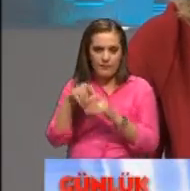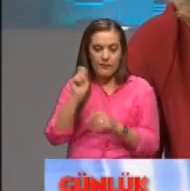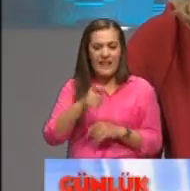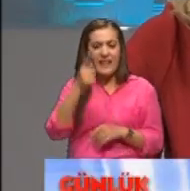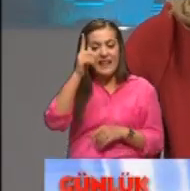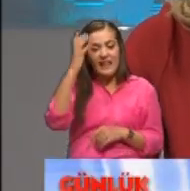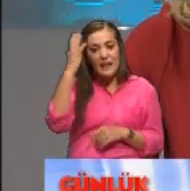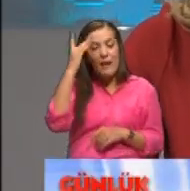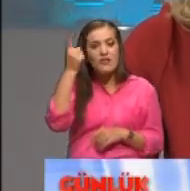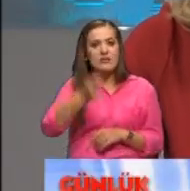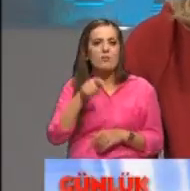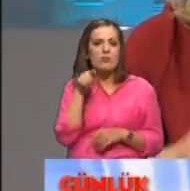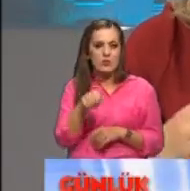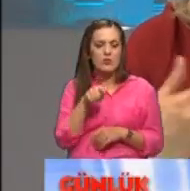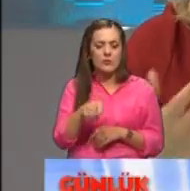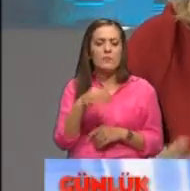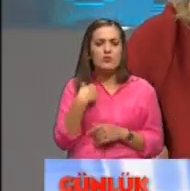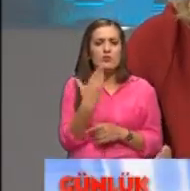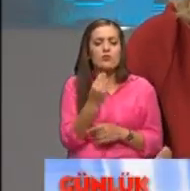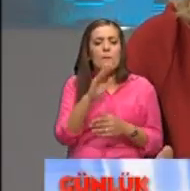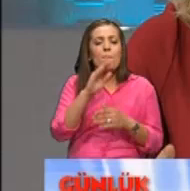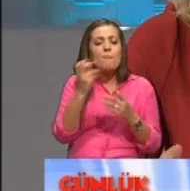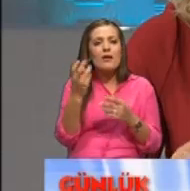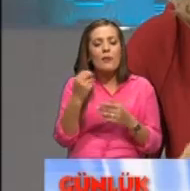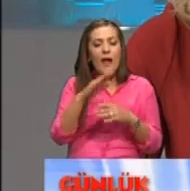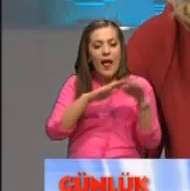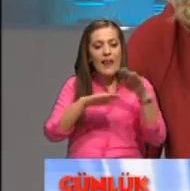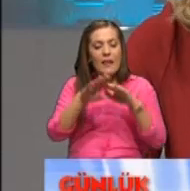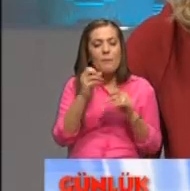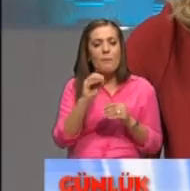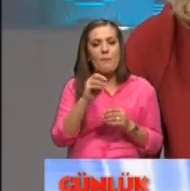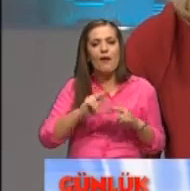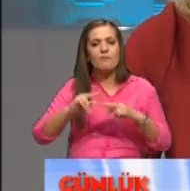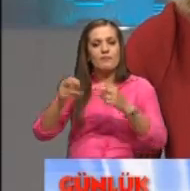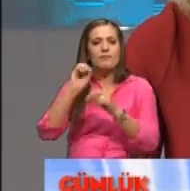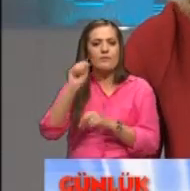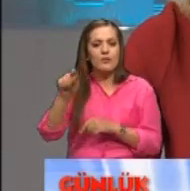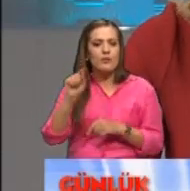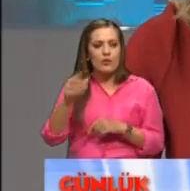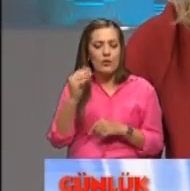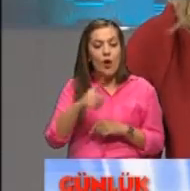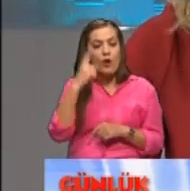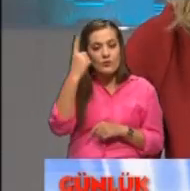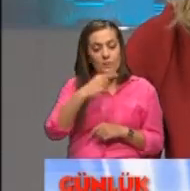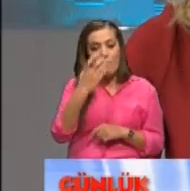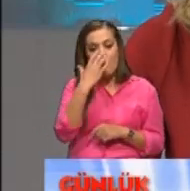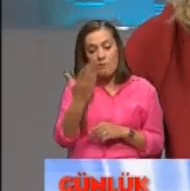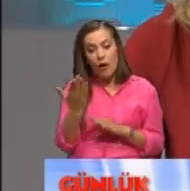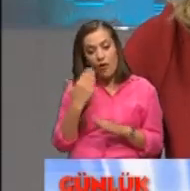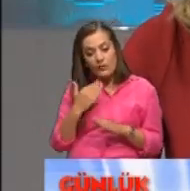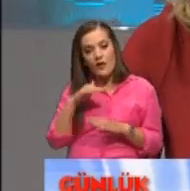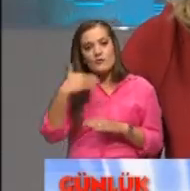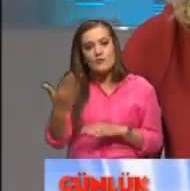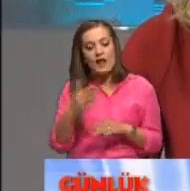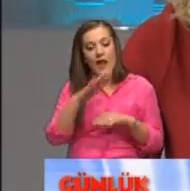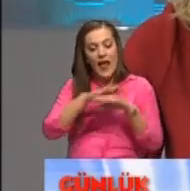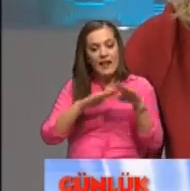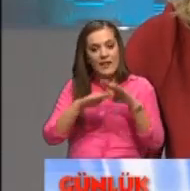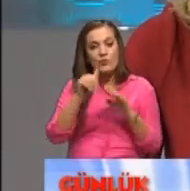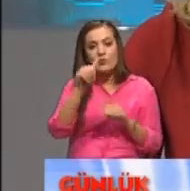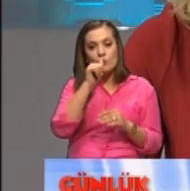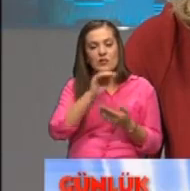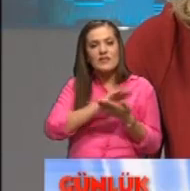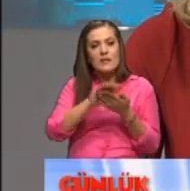Temel prensip bu. Evet. Çünkü biz birçok mikrobu ellerimizle bebeğe taşıyoruz. O yüzden bakım öncesi ve bakım sonrası ellerimizi su